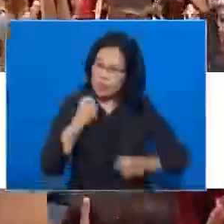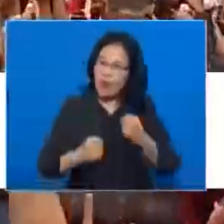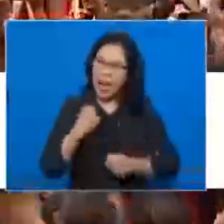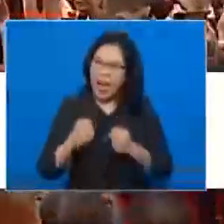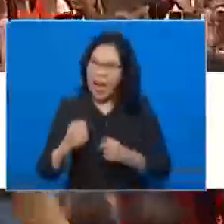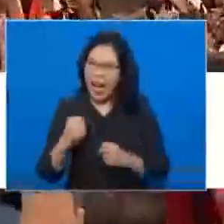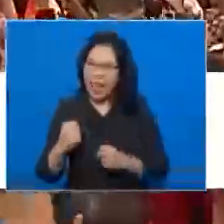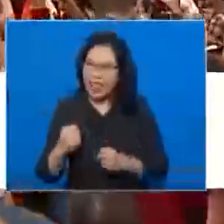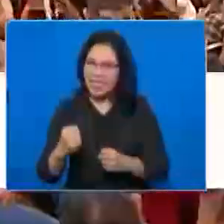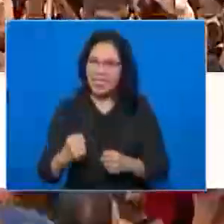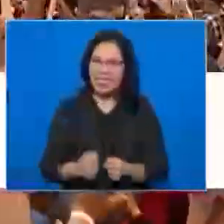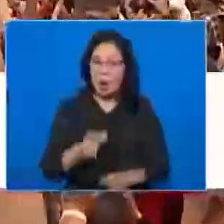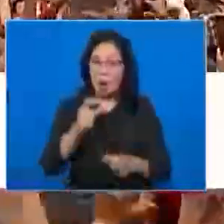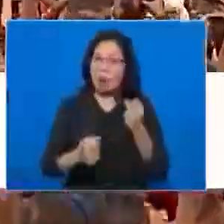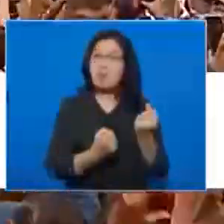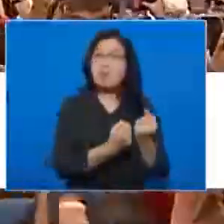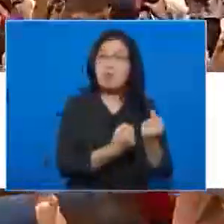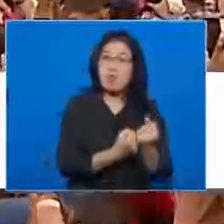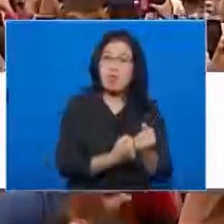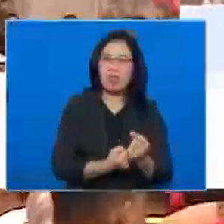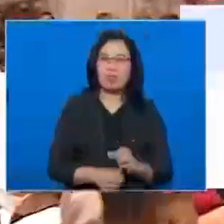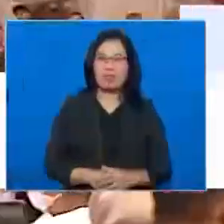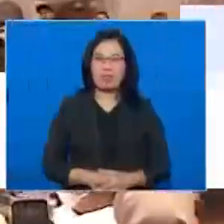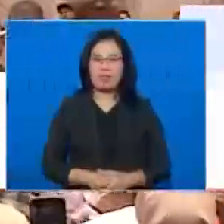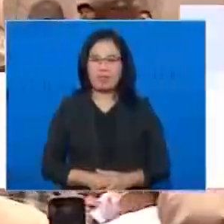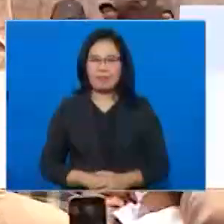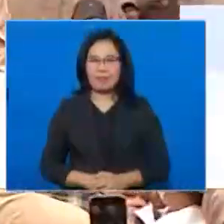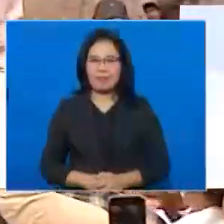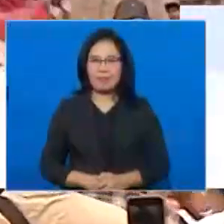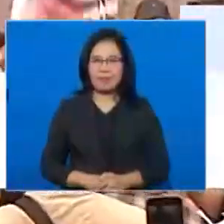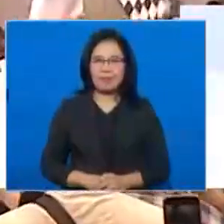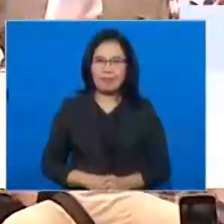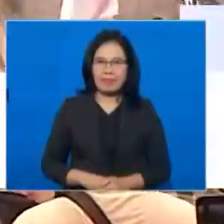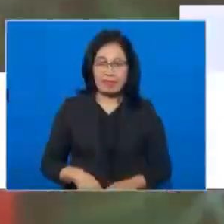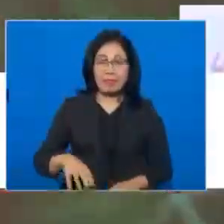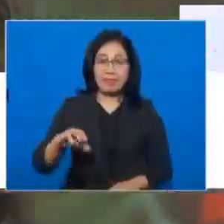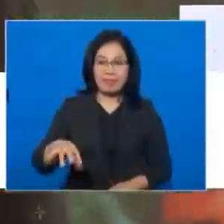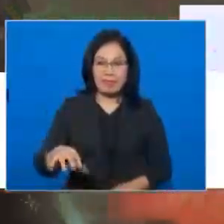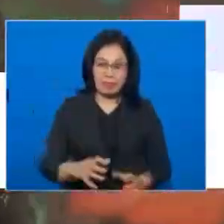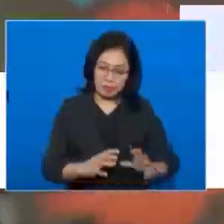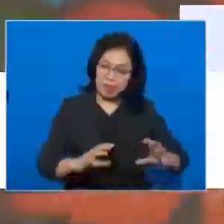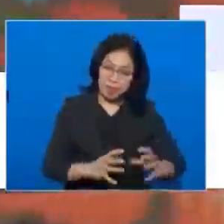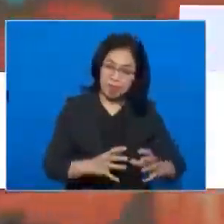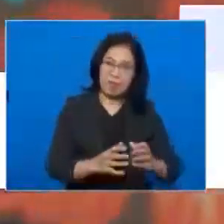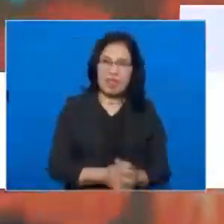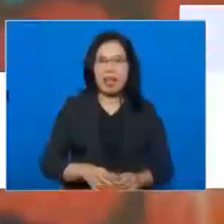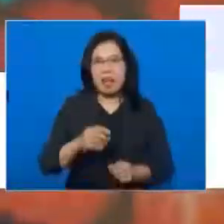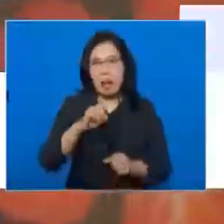api semangat meski tidak punya kekuatan menggerakkan kekuasaan, kubu Ganjar Mahfud akan terus berjuang demi